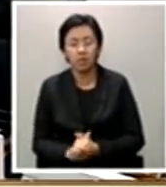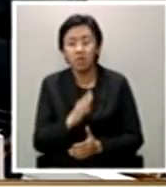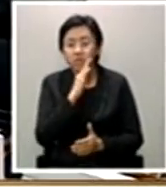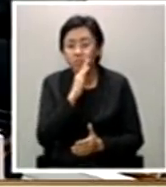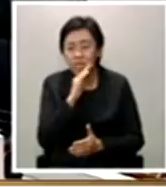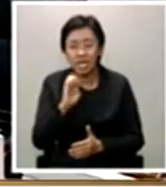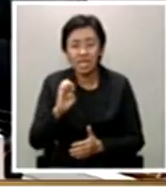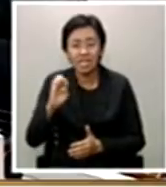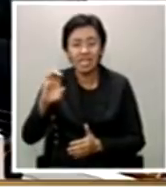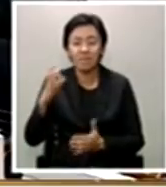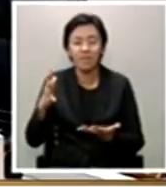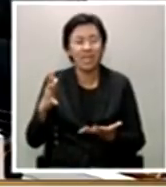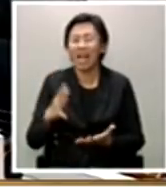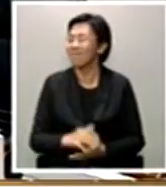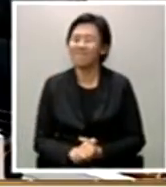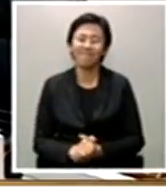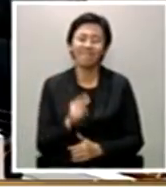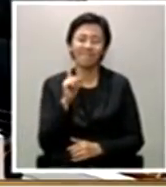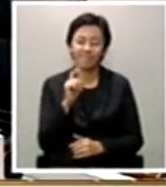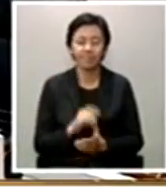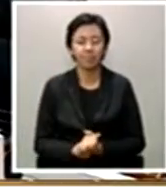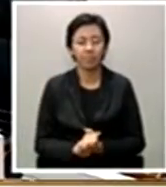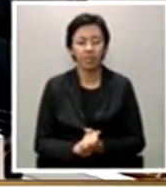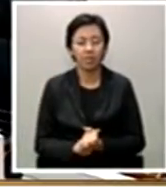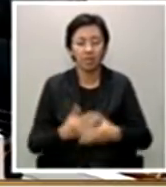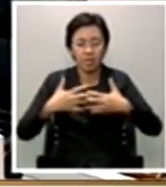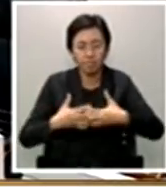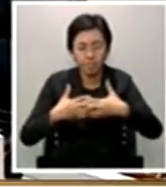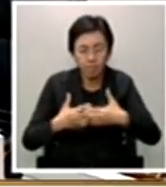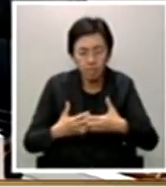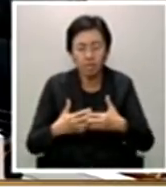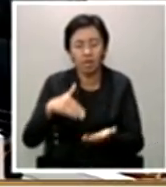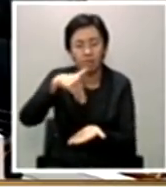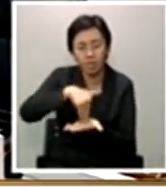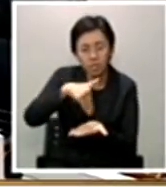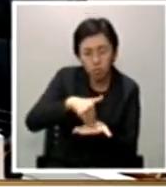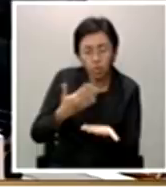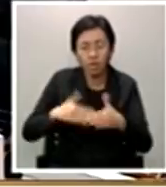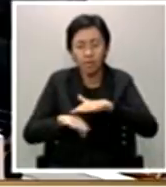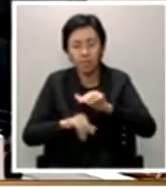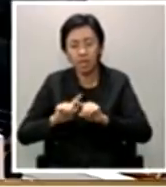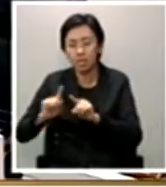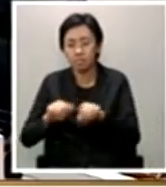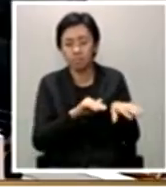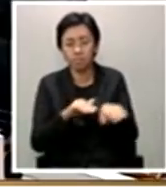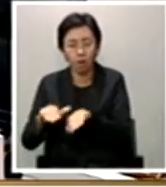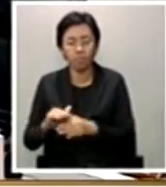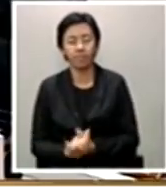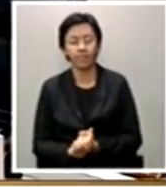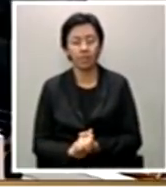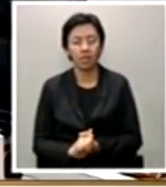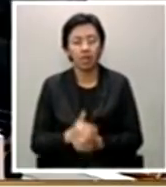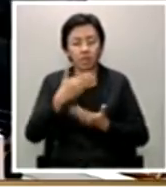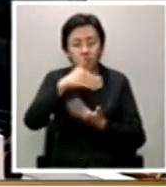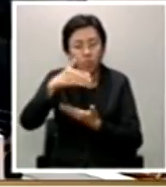ไม่มี EEC ที่จะเป็นเบ้าหลอมการผลิตที่จะมีโครงสร้างพื้นฐานที่พร้อมมูลที่จะมีการส่